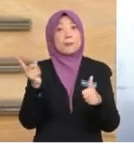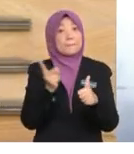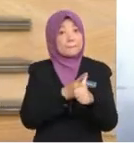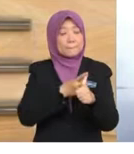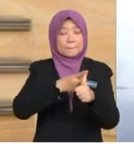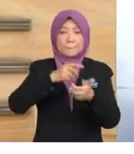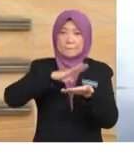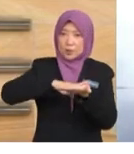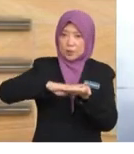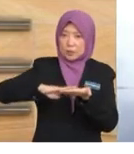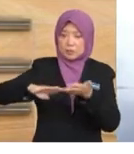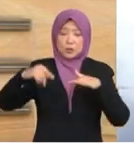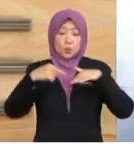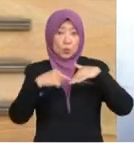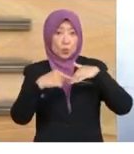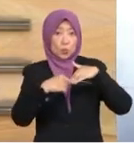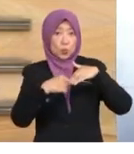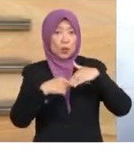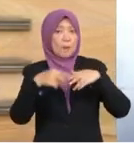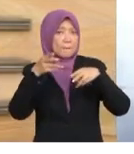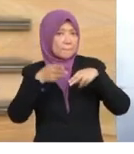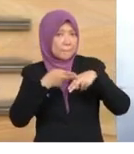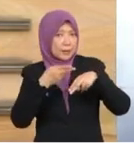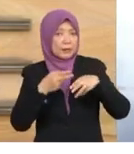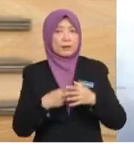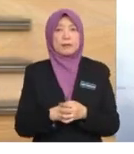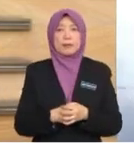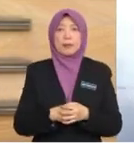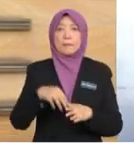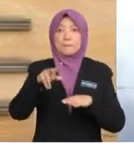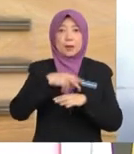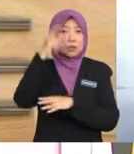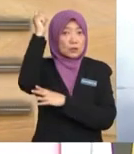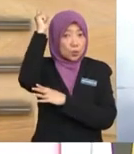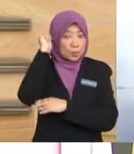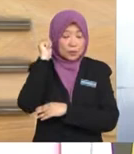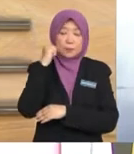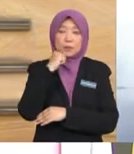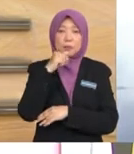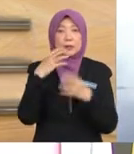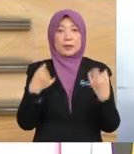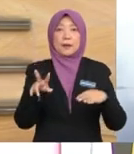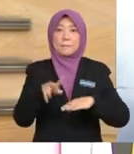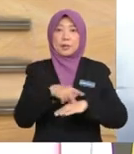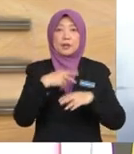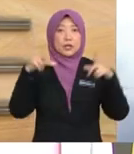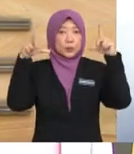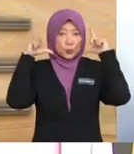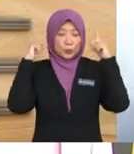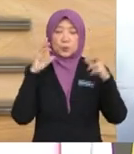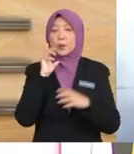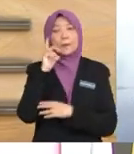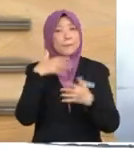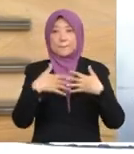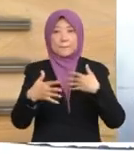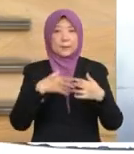Kuku pendek, rambut kita mesti memakai topi. Kalau yang perempuan dah pakai tudung, tak perlu pakai topi. Okey. Okey, hari